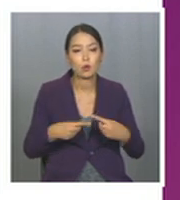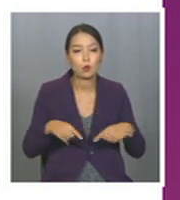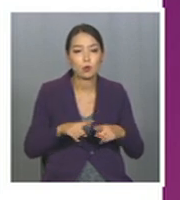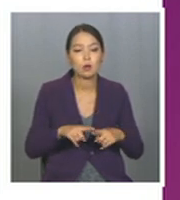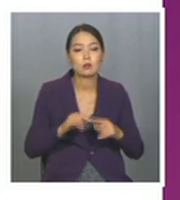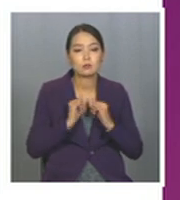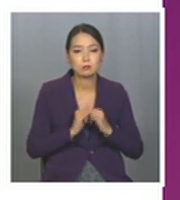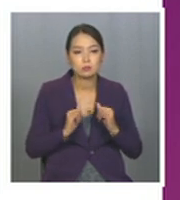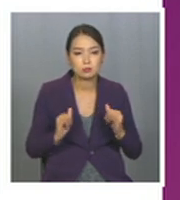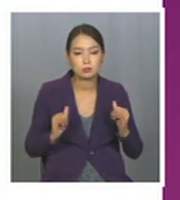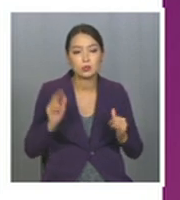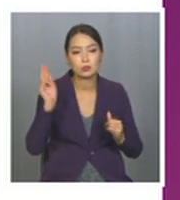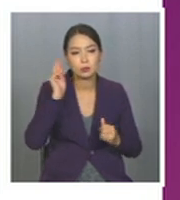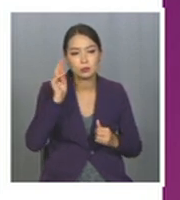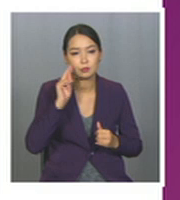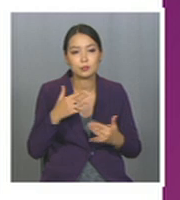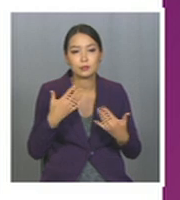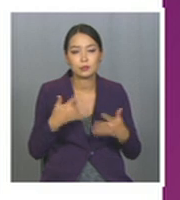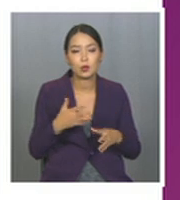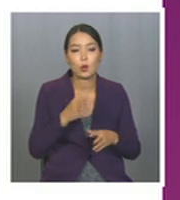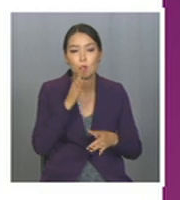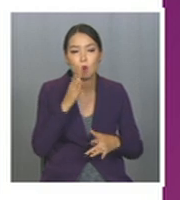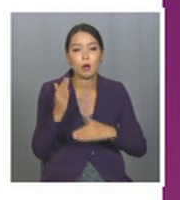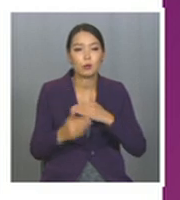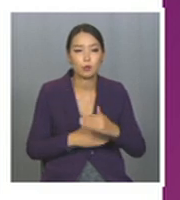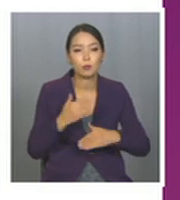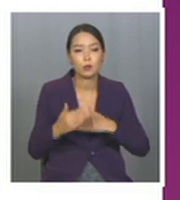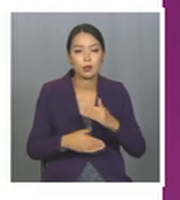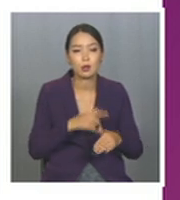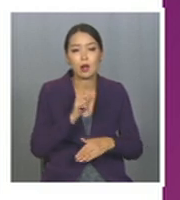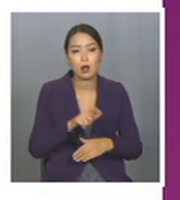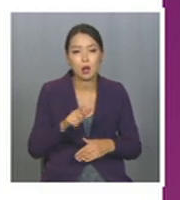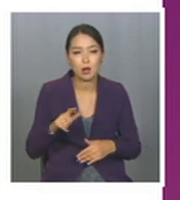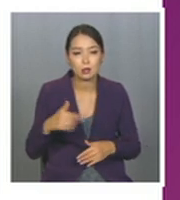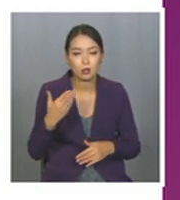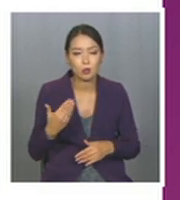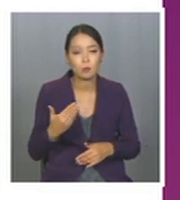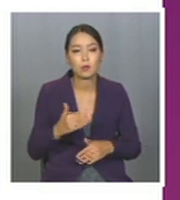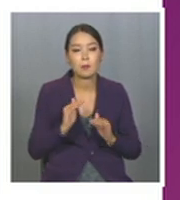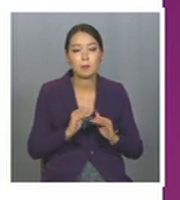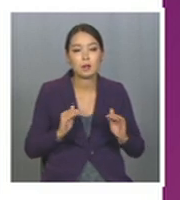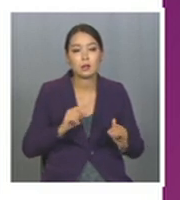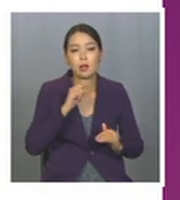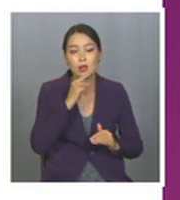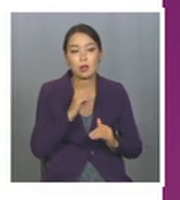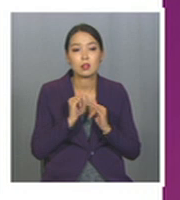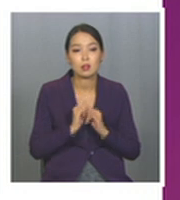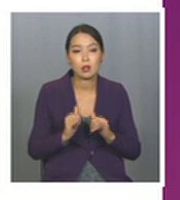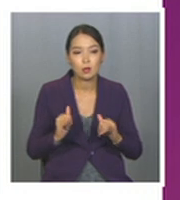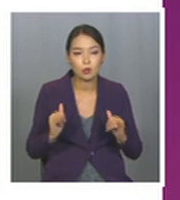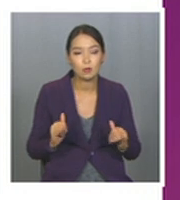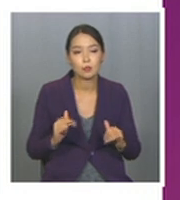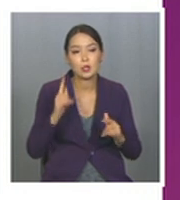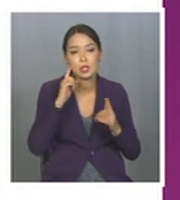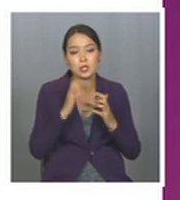көшті. Уақыт өте келе адамзат баласының экономикалық дамуында ресурстар